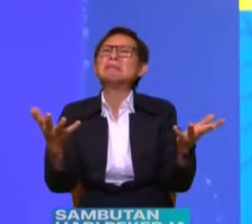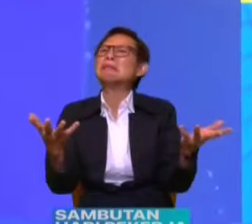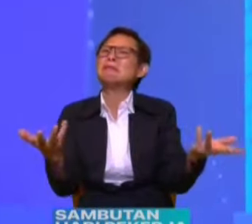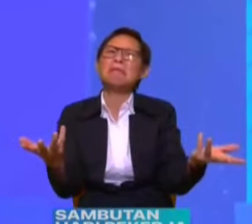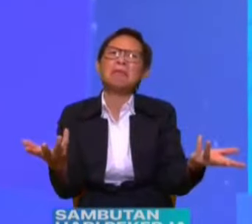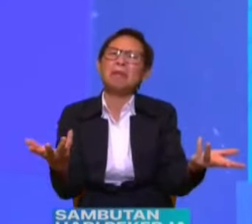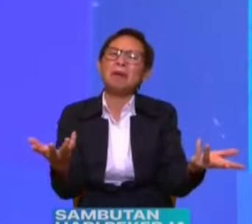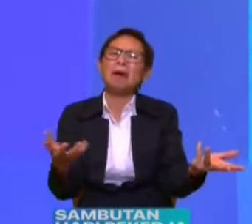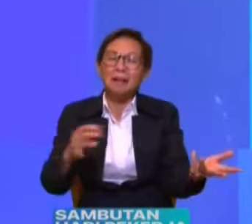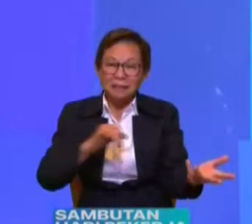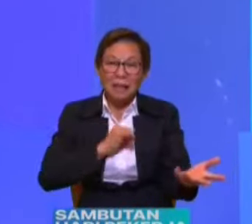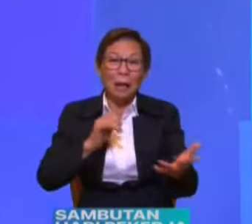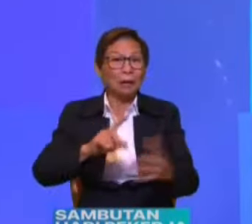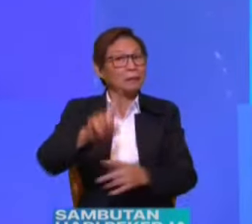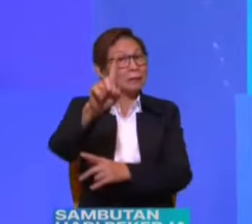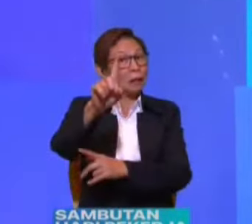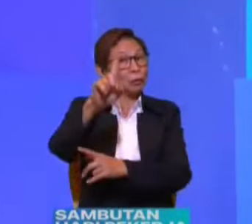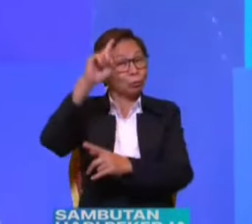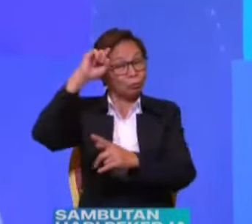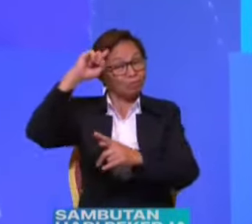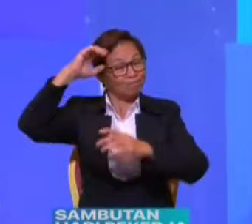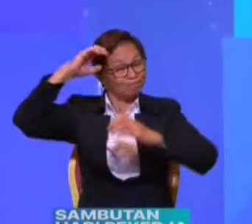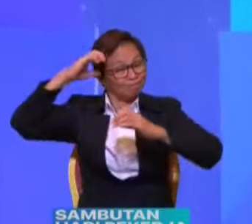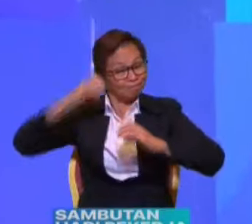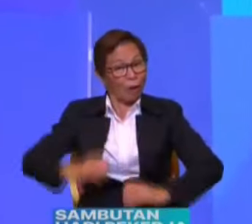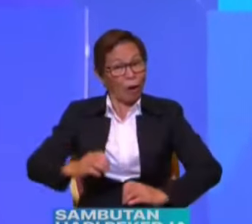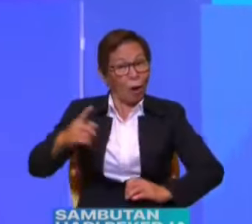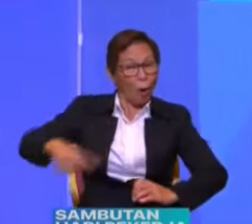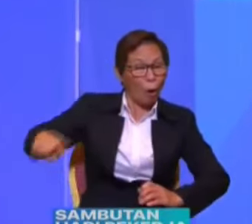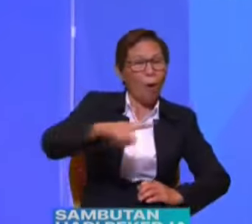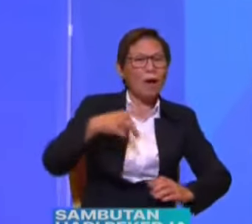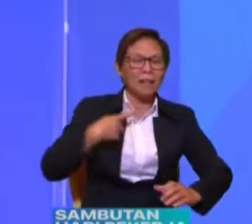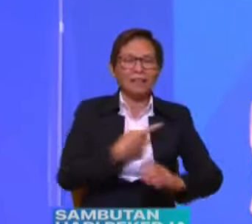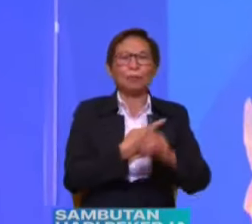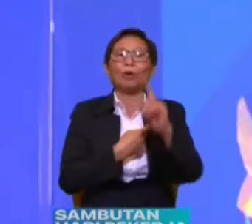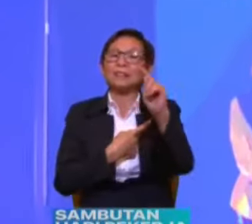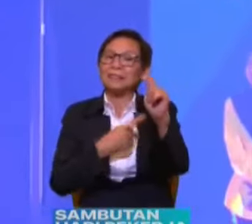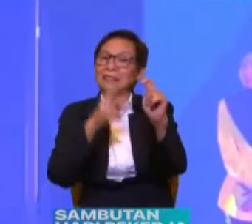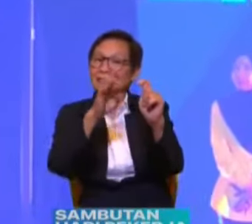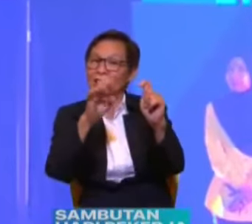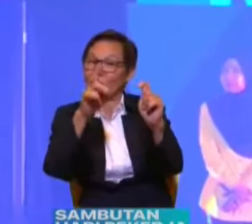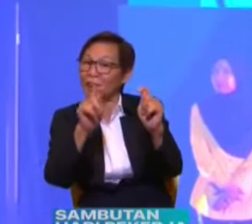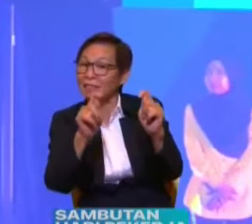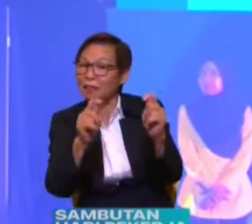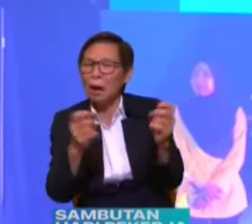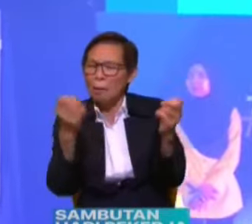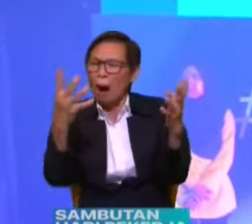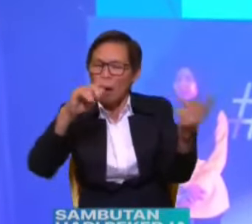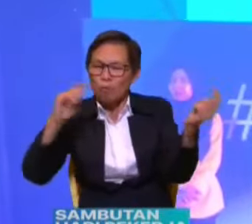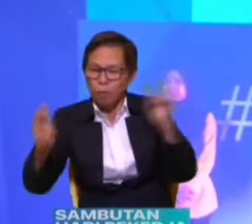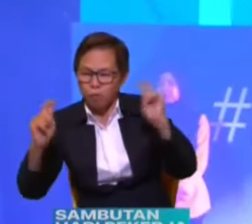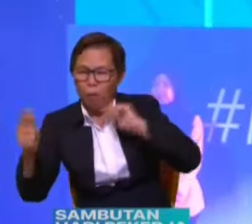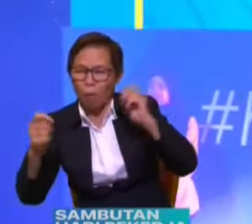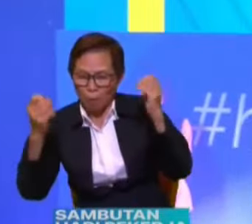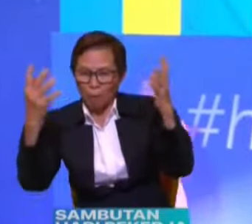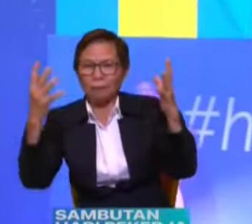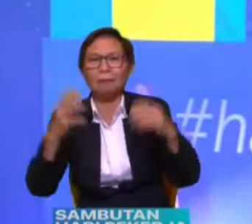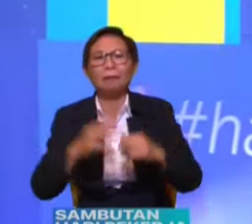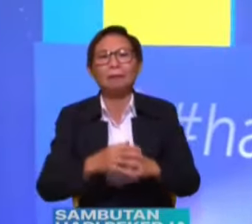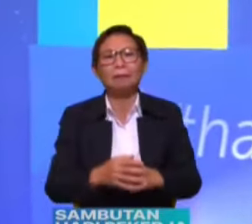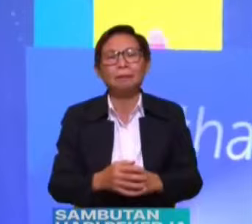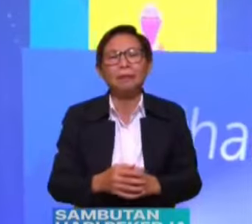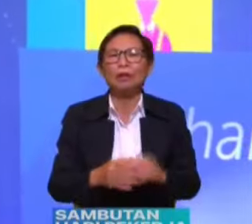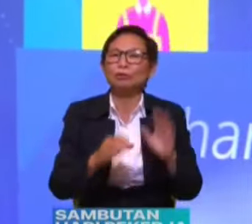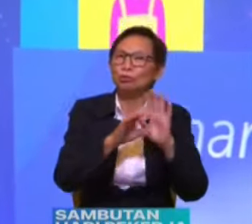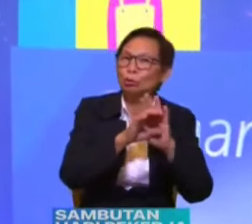satu keyakinan, saudara, yang langkah-langkah kecil yang lain, kita buat TVET, ya, itu banyak perubahan, ya.